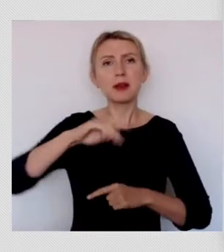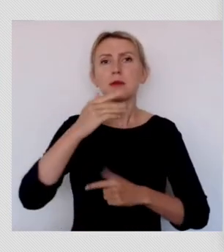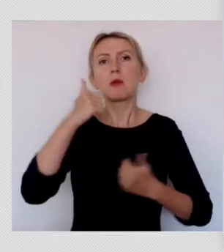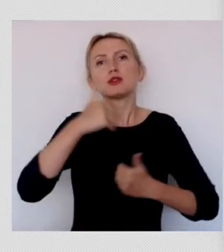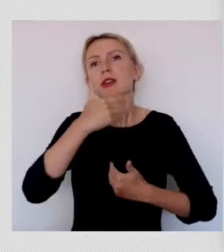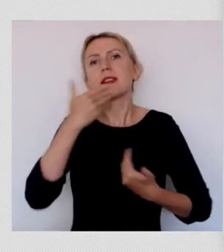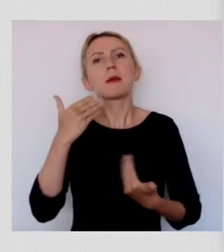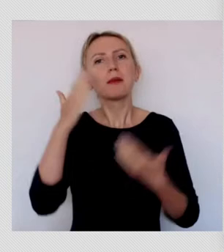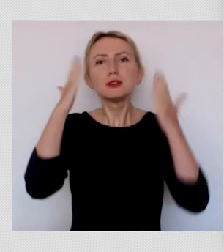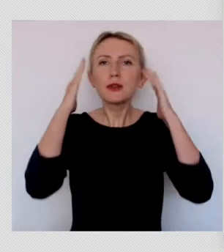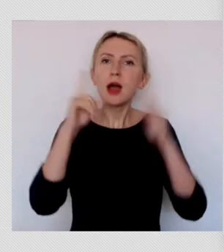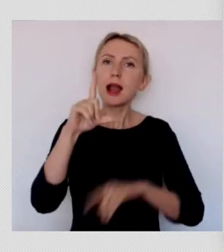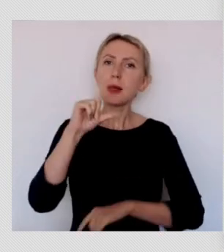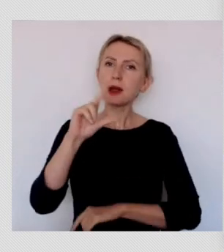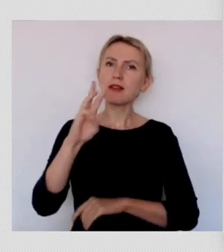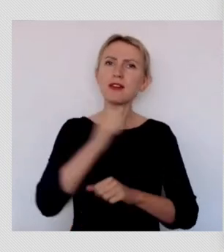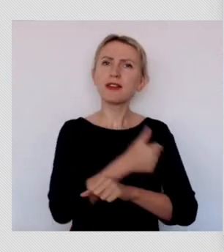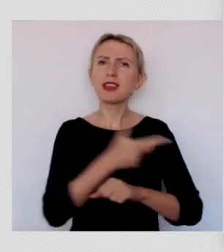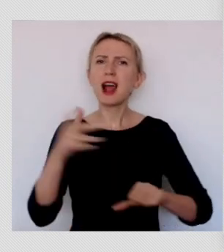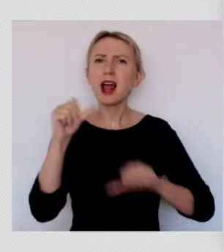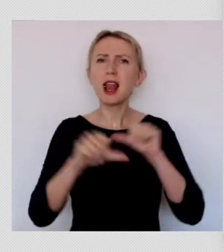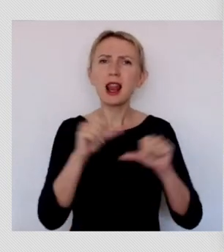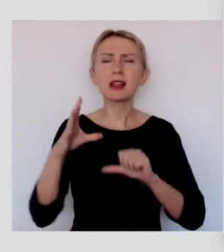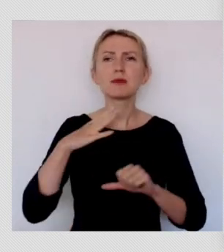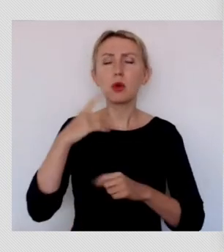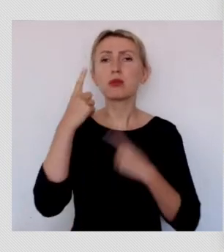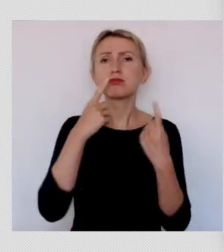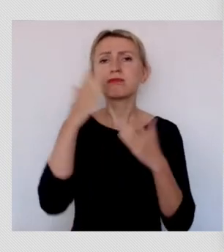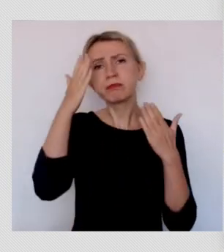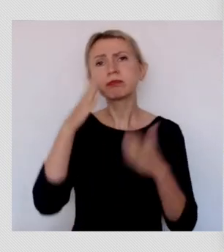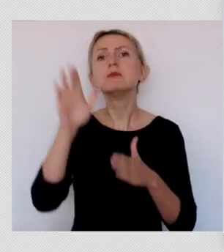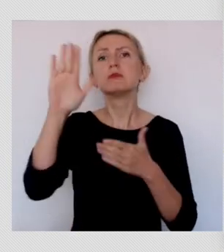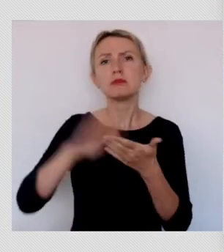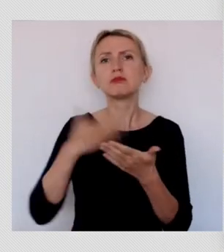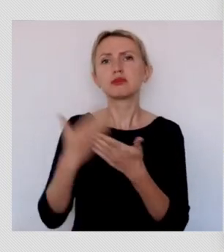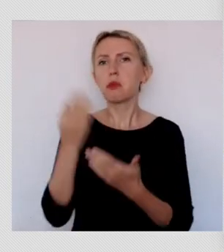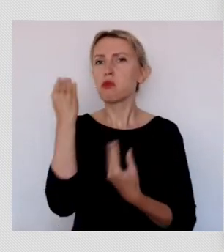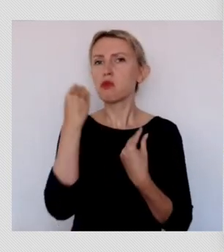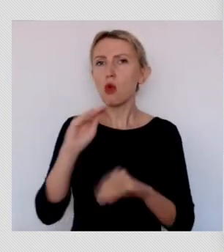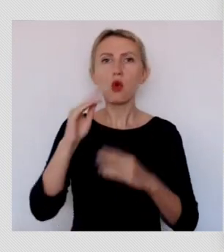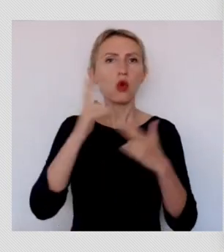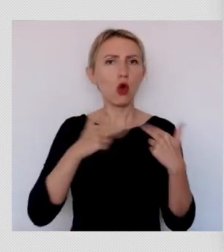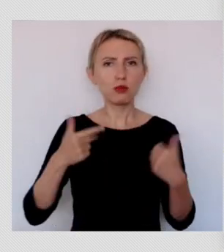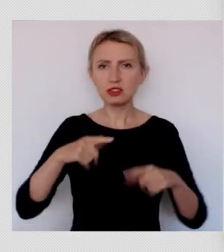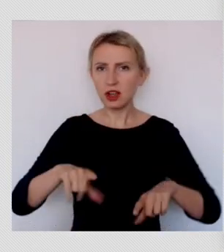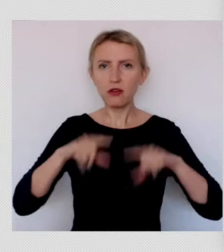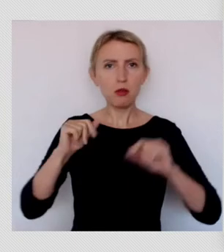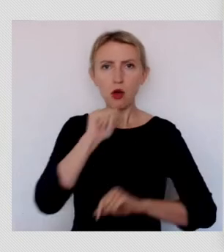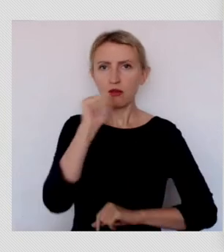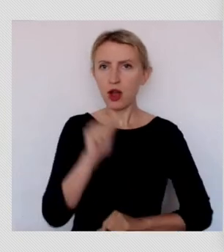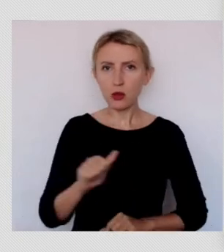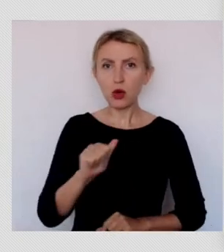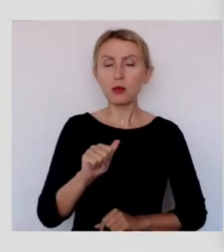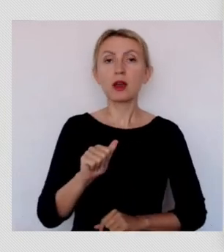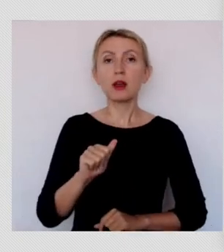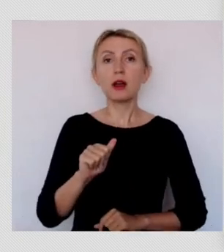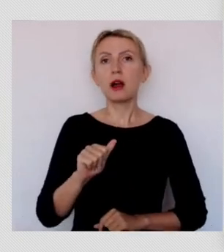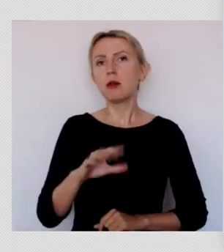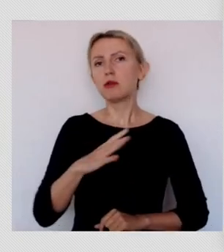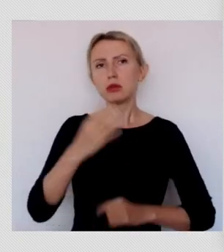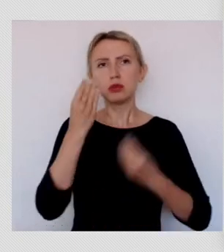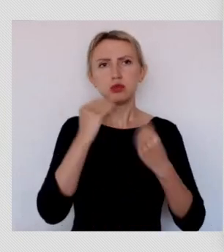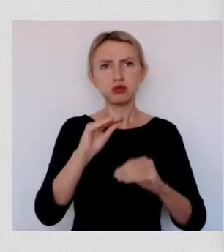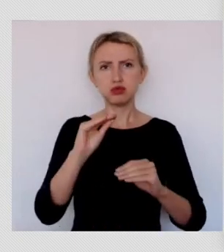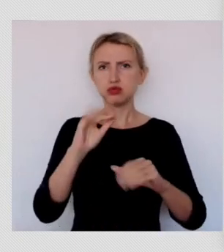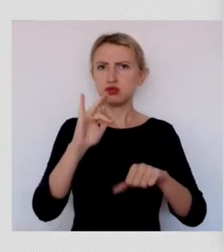PKW przez dekady, przez lata była uważana jako przykład najlepszej komisji wyborczej w Europie. Miała bardzo dobrą renomę.